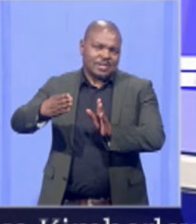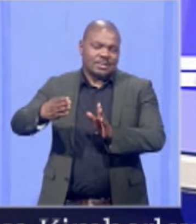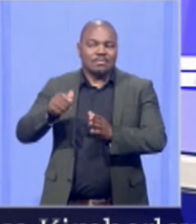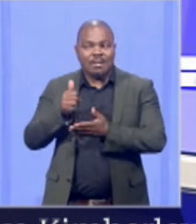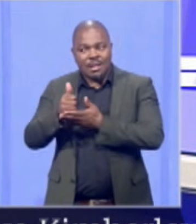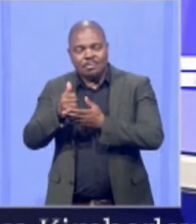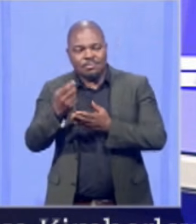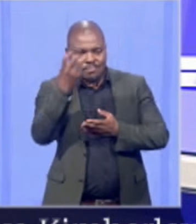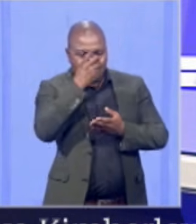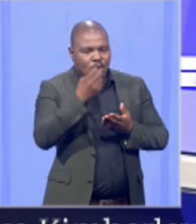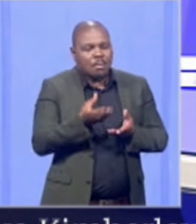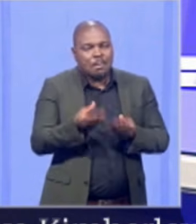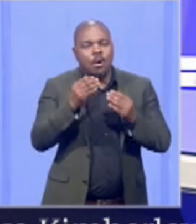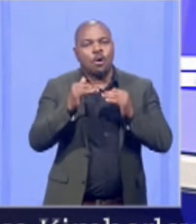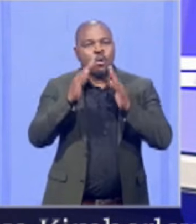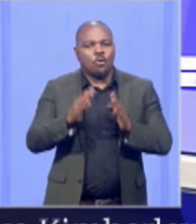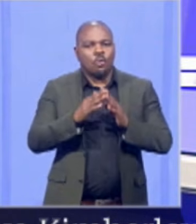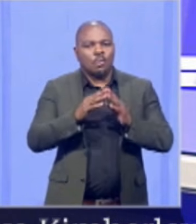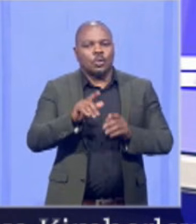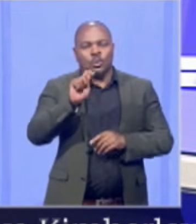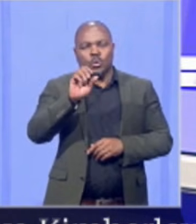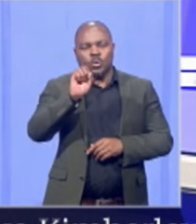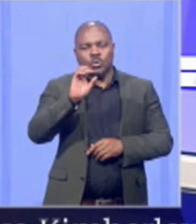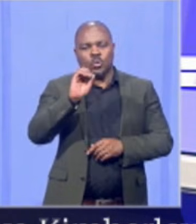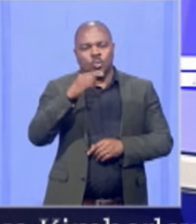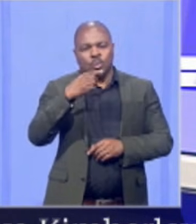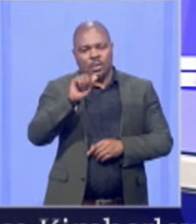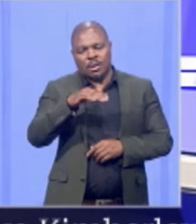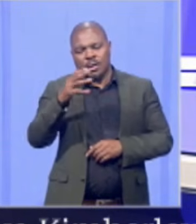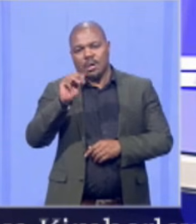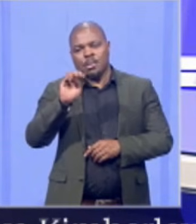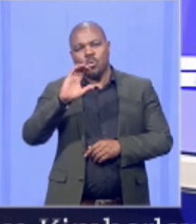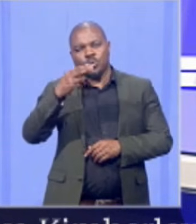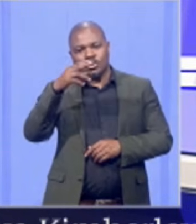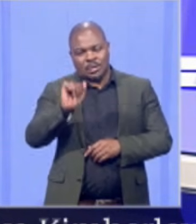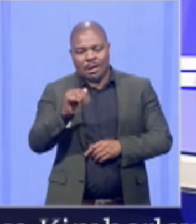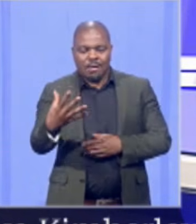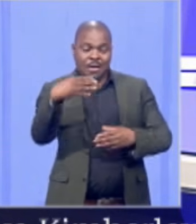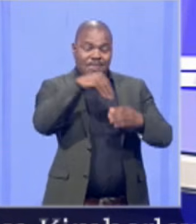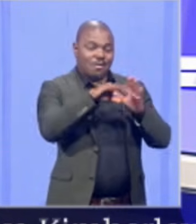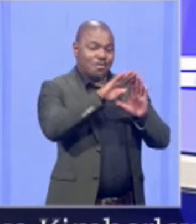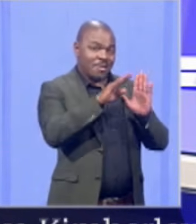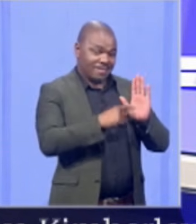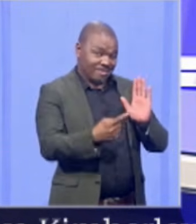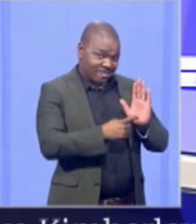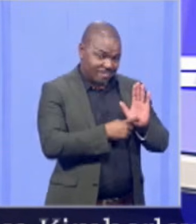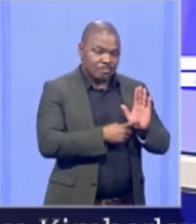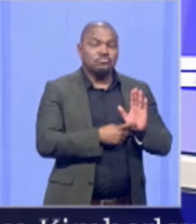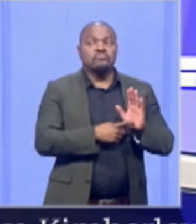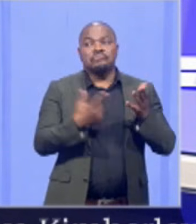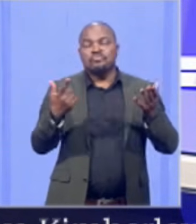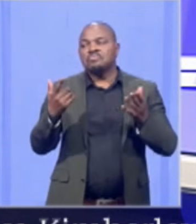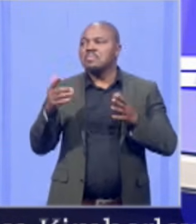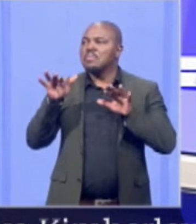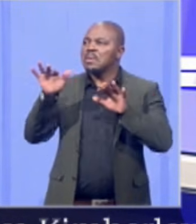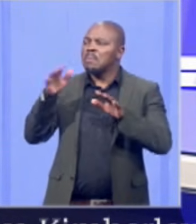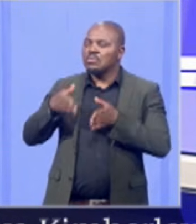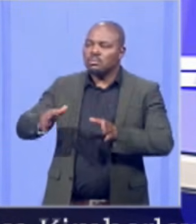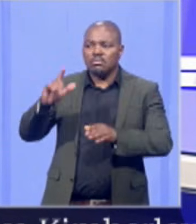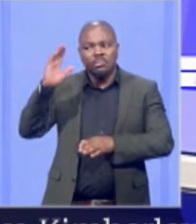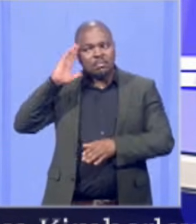bonela legae. Tsoga motšha eo e leng karolo ya letsholo la Operation Fiela e amogetse batho bao ba nnang